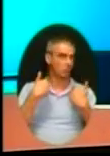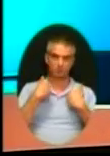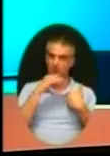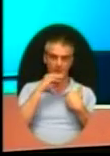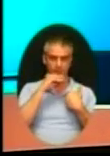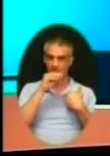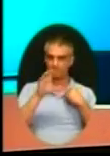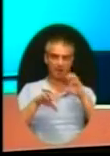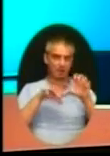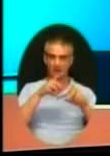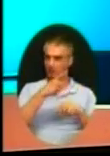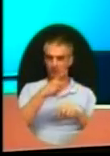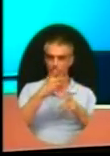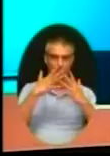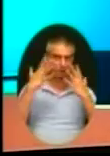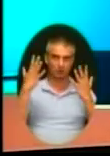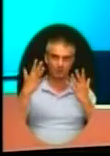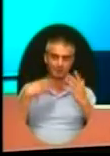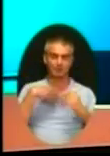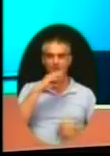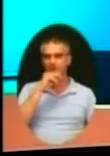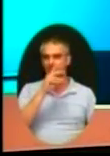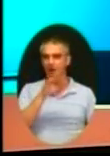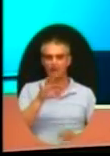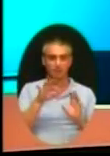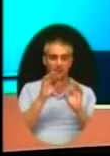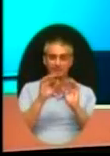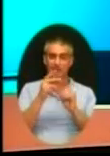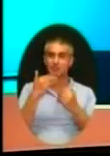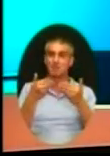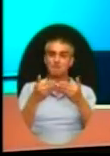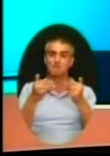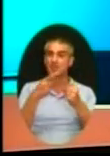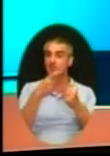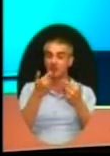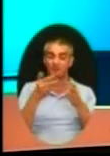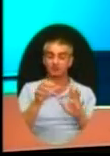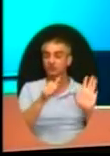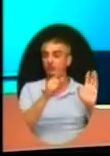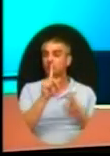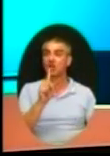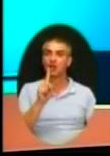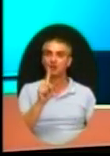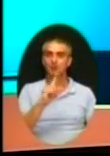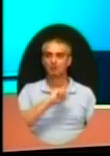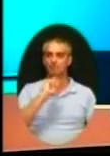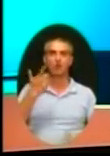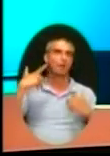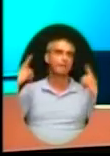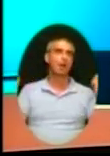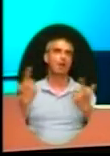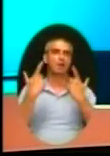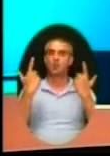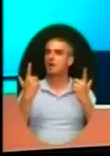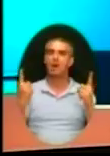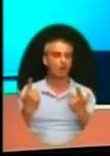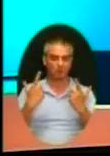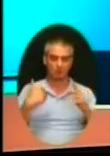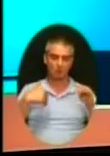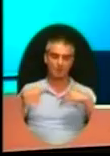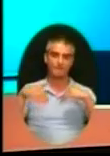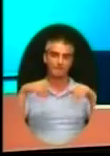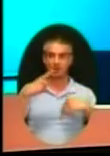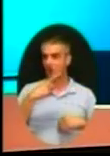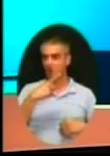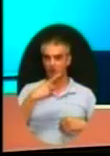לא מדבר על העריות הגדולים, אני מדבר על נבחרת פנמה, שהפסידה 6-1, וכולם חגגו, חגגו